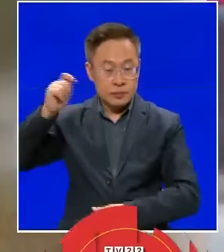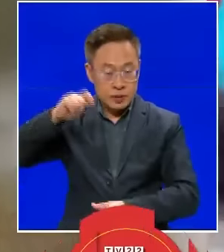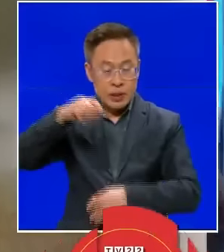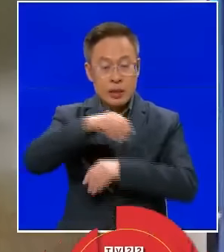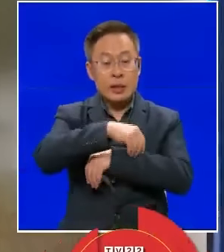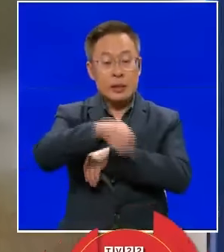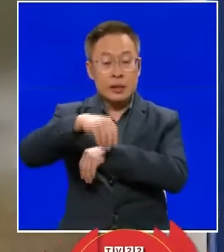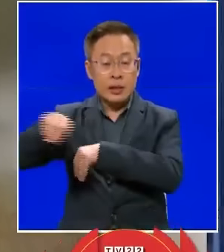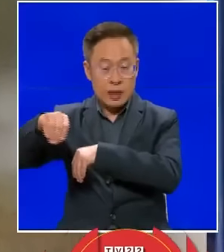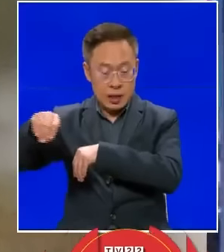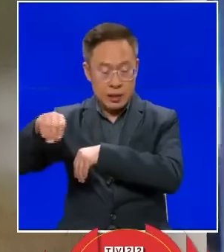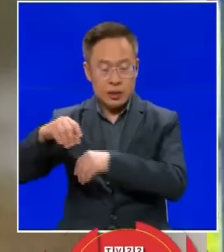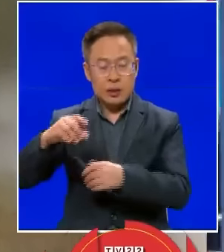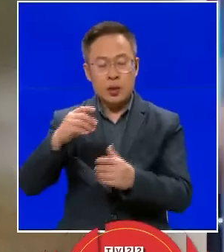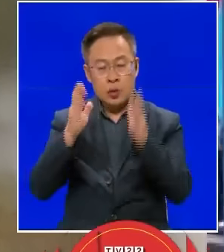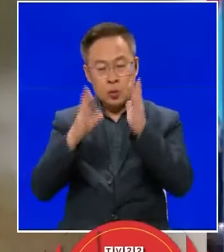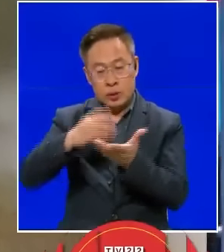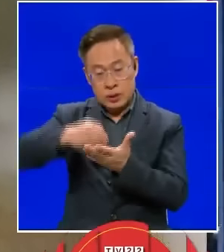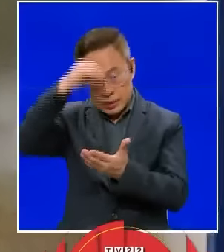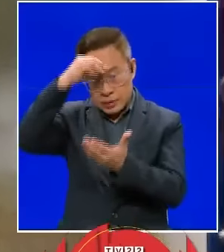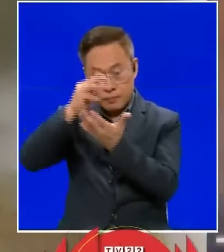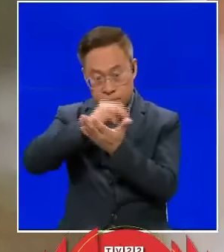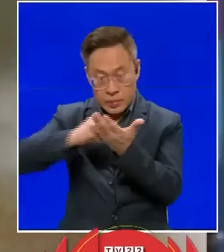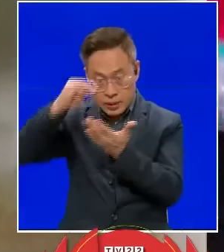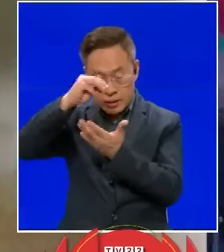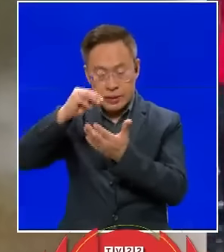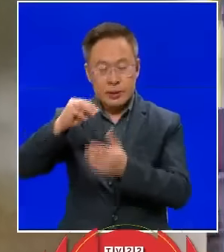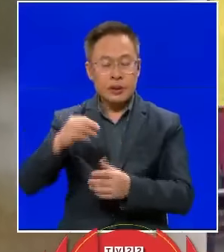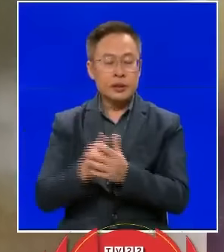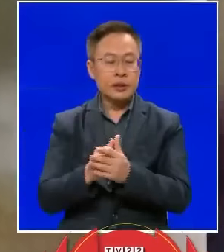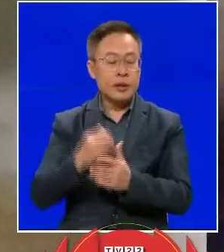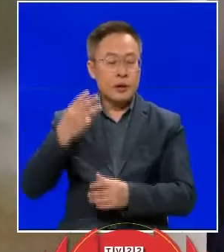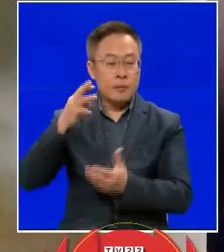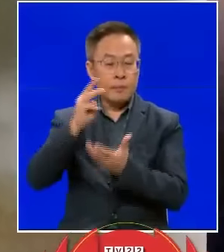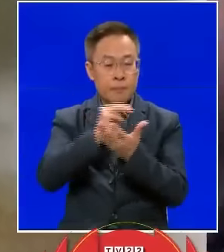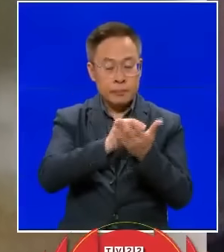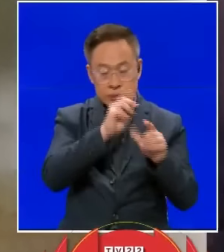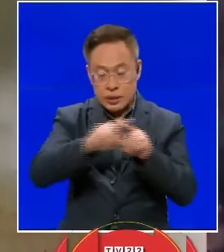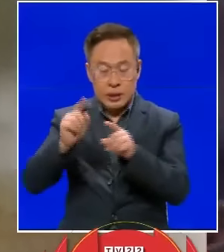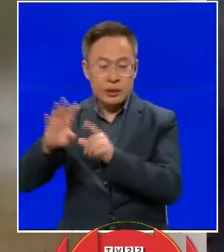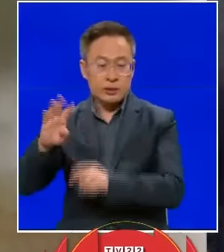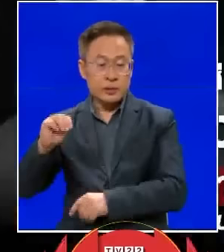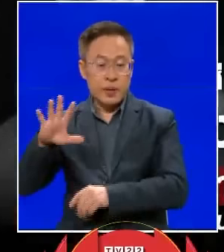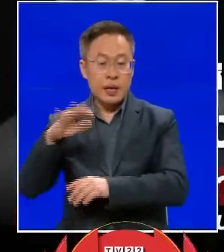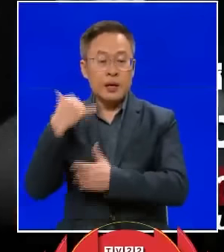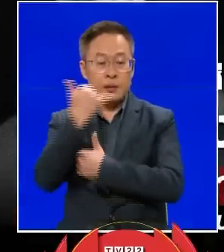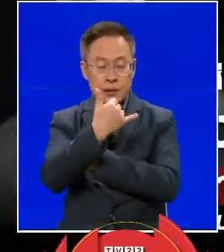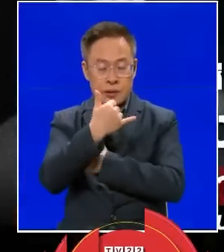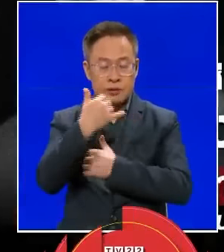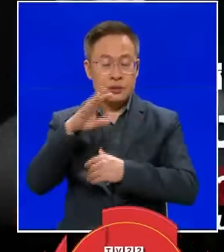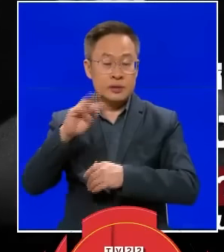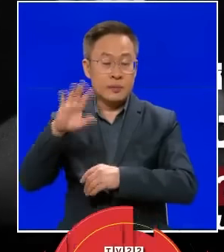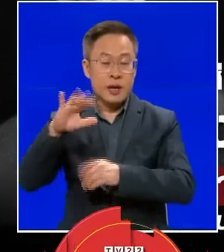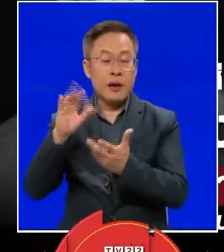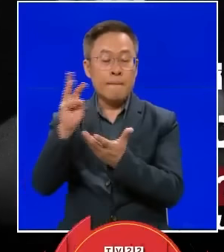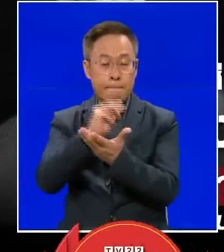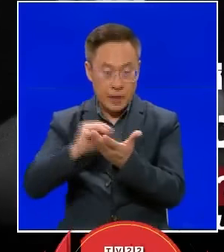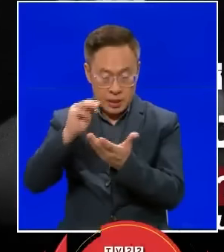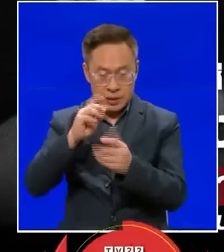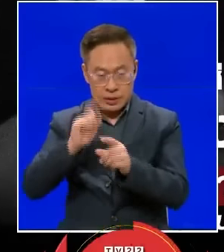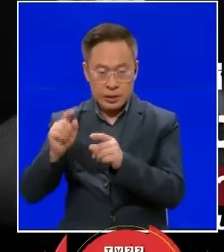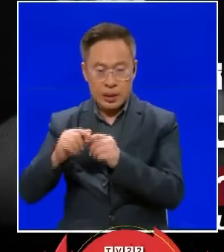45องค์กร 10มหาวิทยาลัยและภาคประชาชนเพื่อไว้อาลัยแดการจักไปของคุณบุ้งเนติพลนักกิจกรรมกลุ่มทะลุ